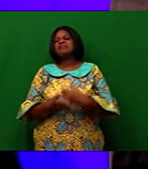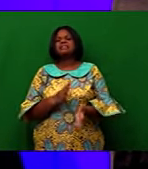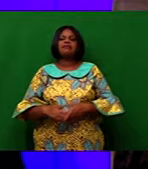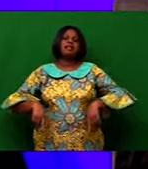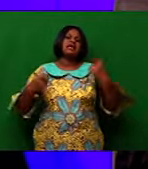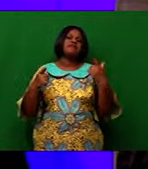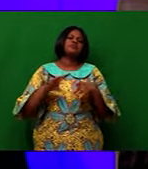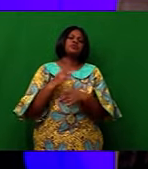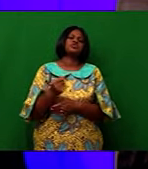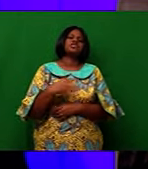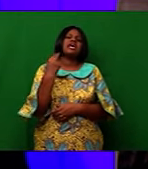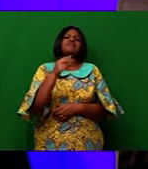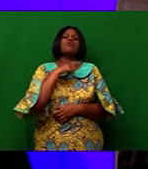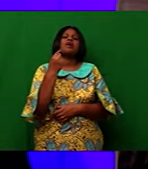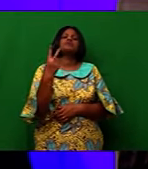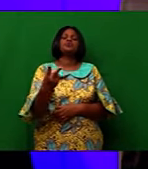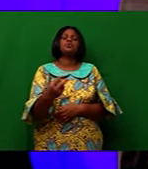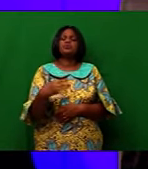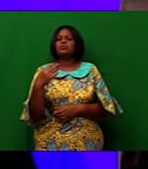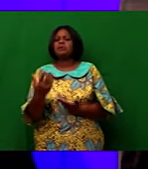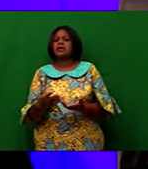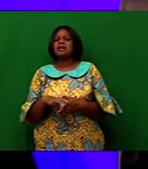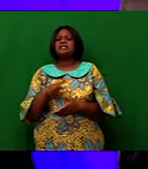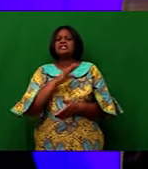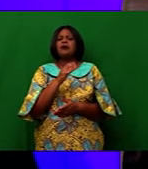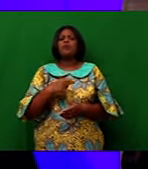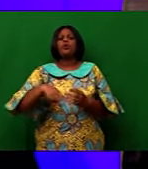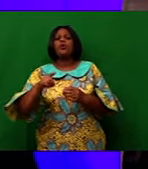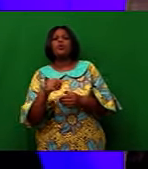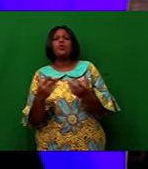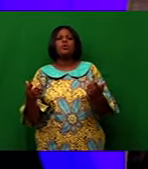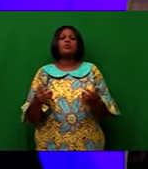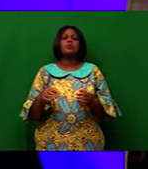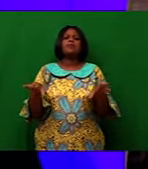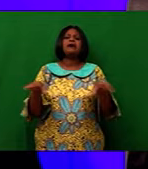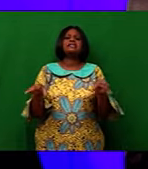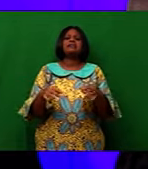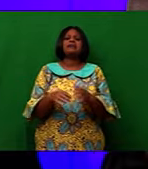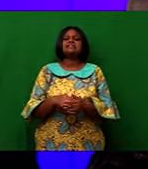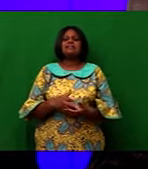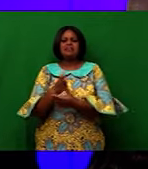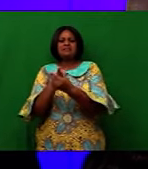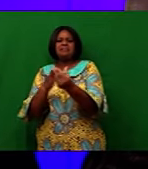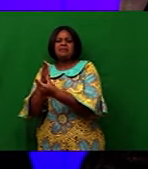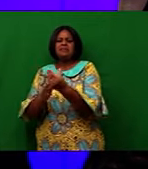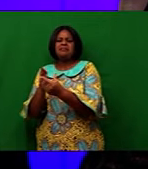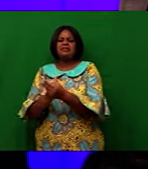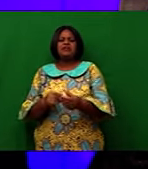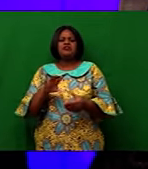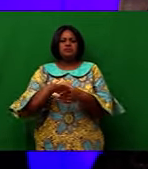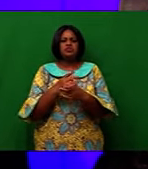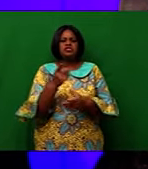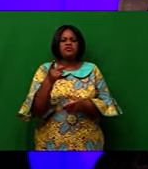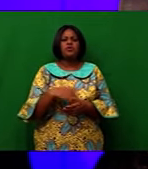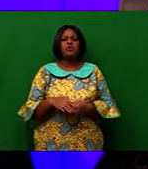kugutsikana mukati tine mhuri dzisiri kuenda kumabasa dziri kutibira zvakare sitakata chipari chacho nenyaya kuti hakuna kwatiri kuvaisa saka chatinoda kuti